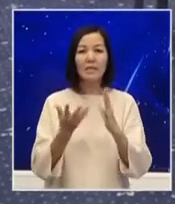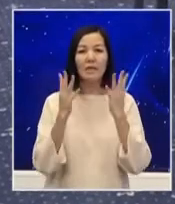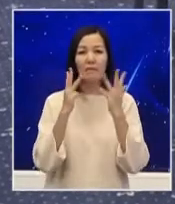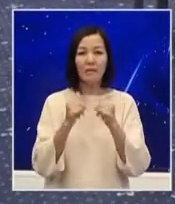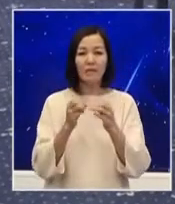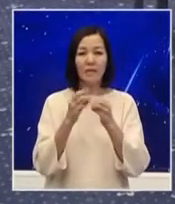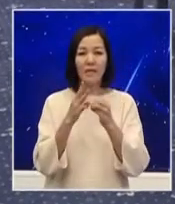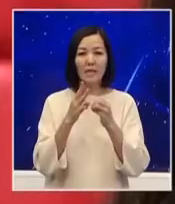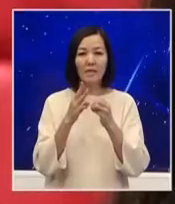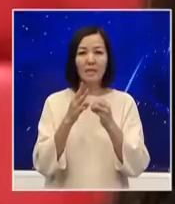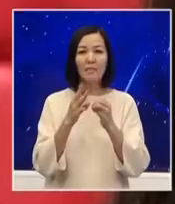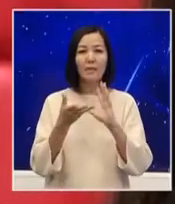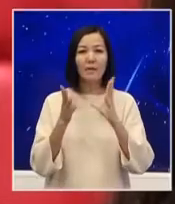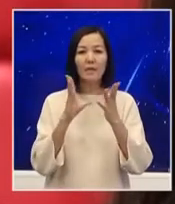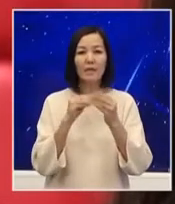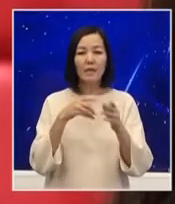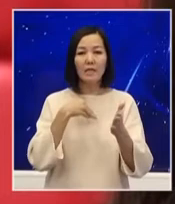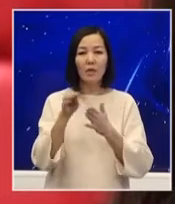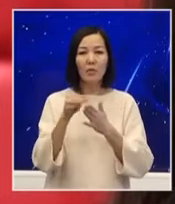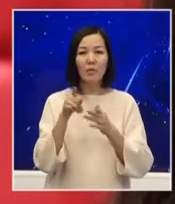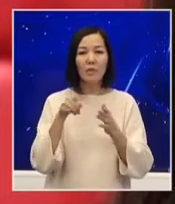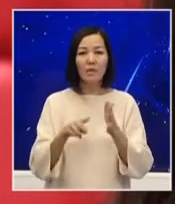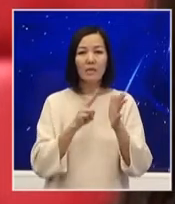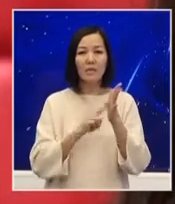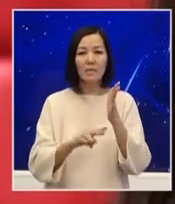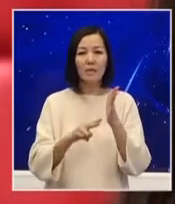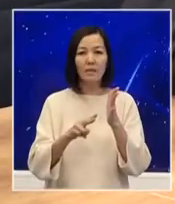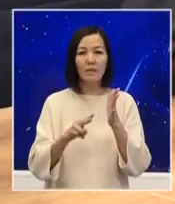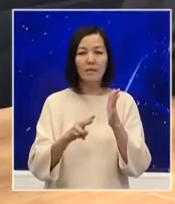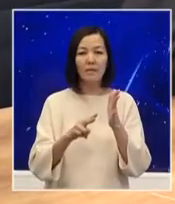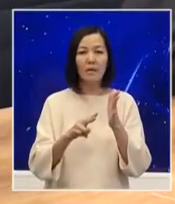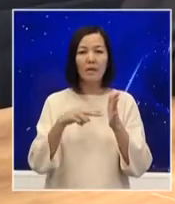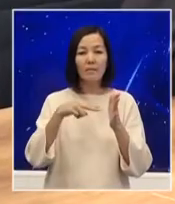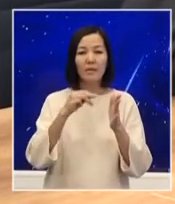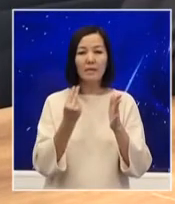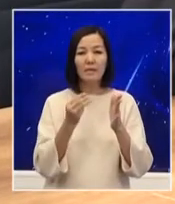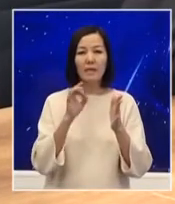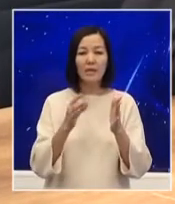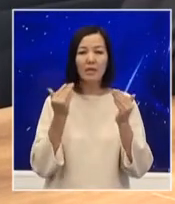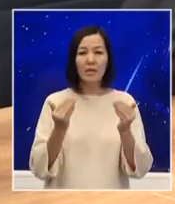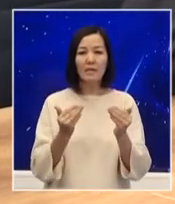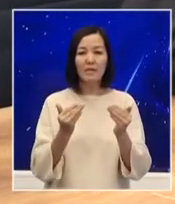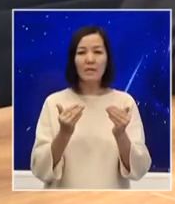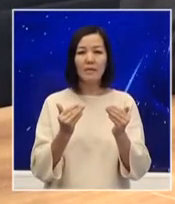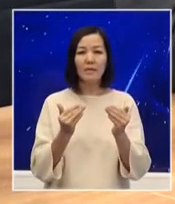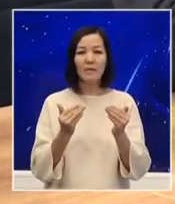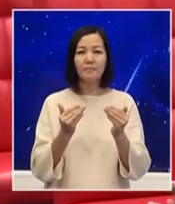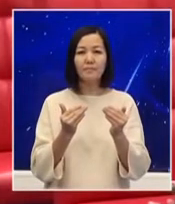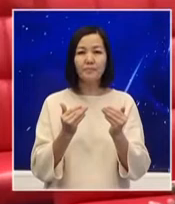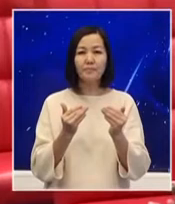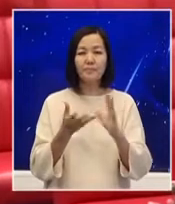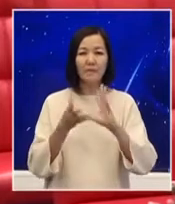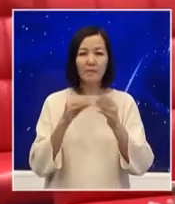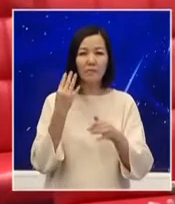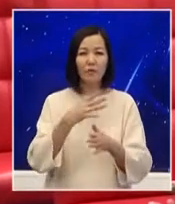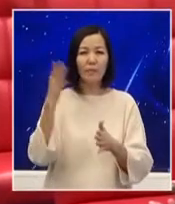насчитывается 13 единиц. Также закуплены более 1070 кислородных концентраторов. Сейчас обеспеченность оксигенотерапии составляет